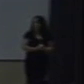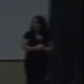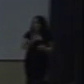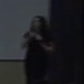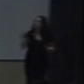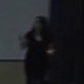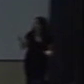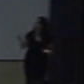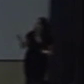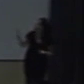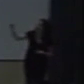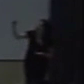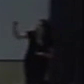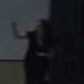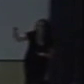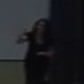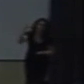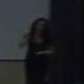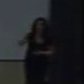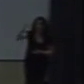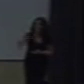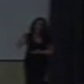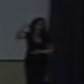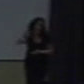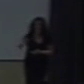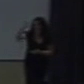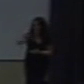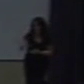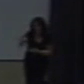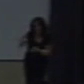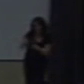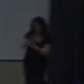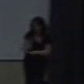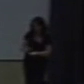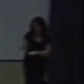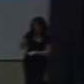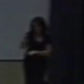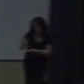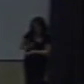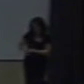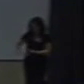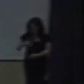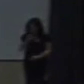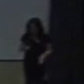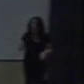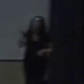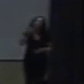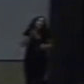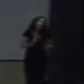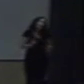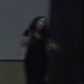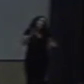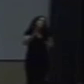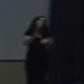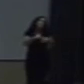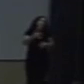una volteta per no, TV3. No, no, ja veig que té aquest... Un tour. No, no, és que... perquè trobo que és la televisió per mi